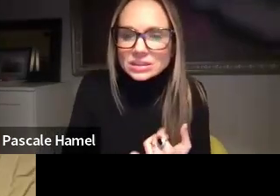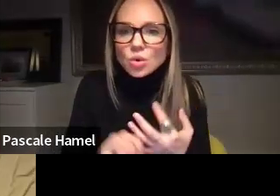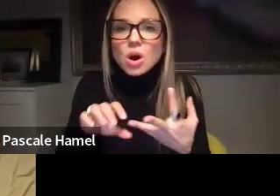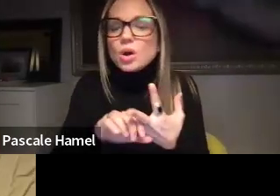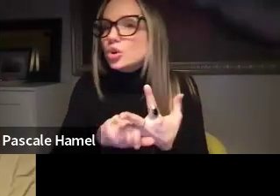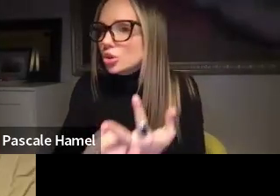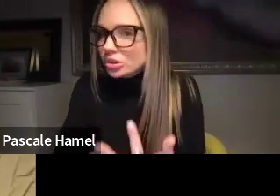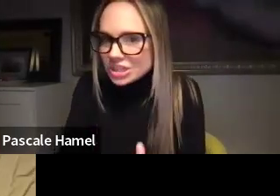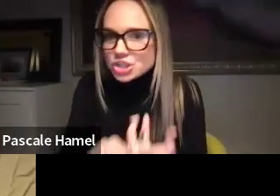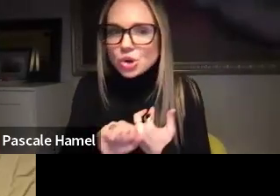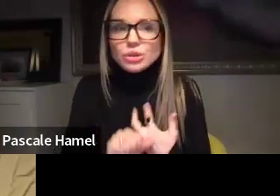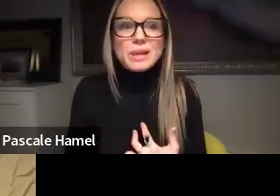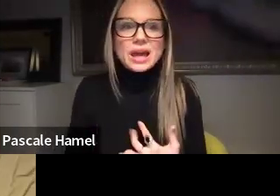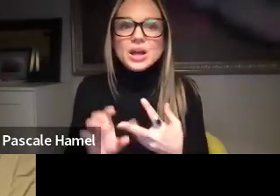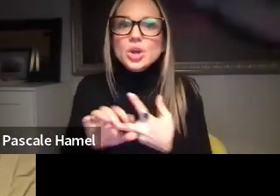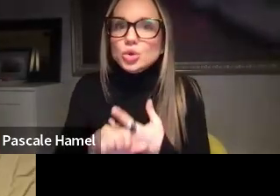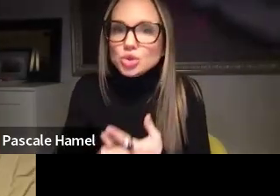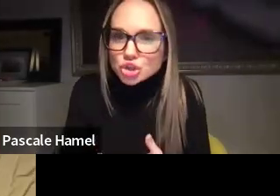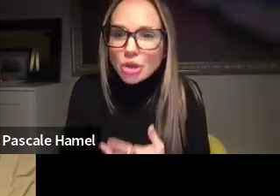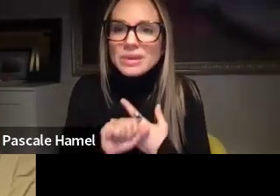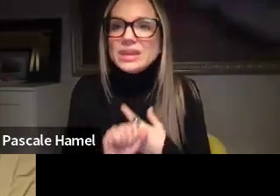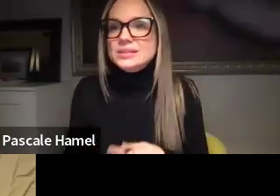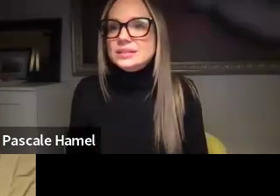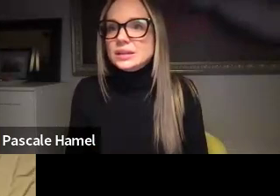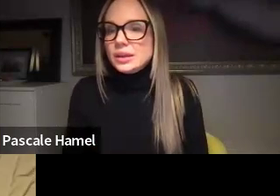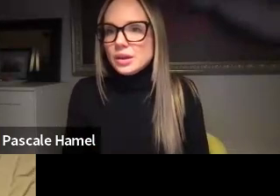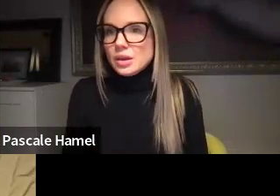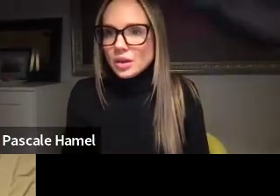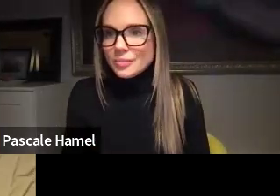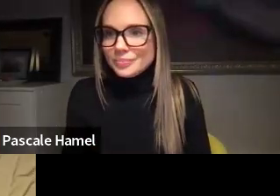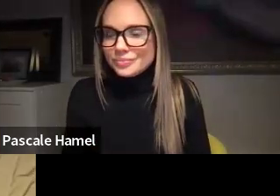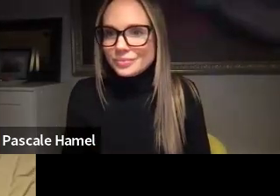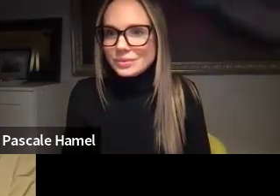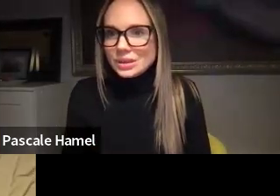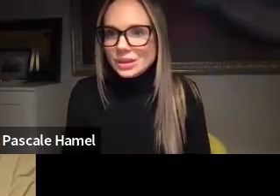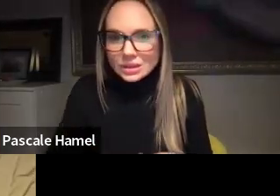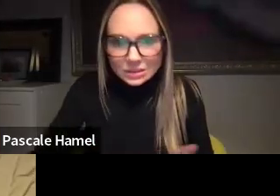une veste noire, notre t-shirt blanc, une chemise,